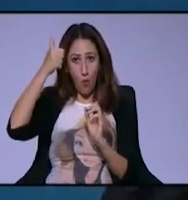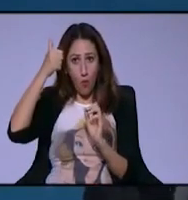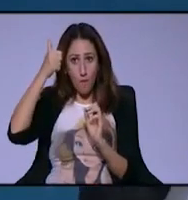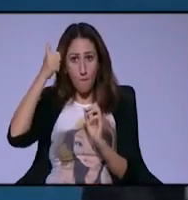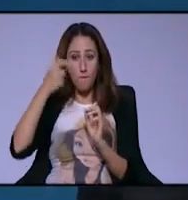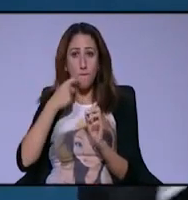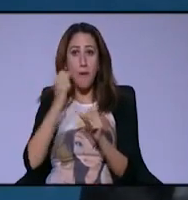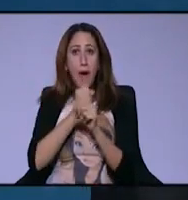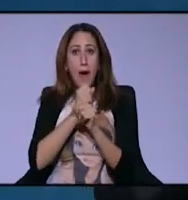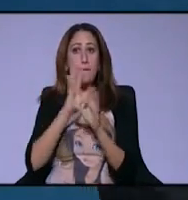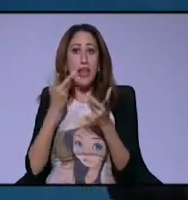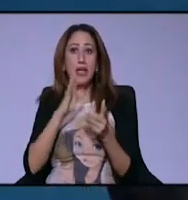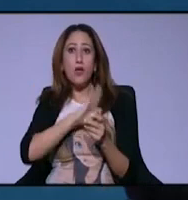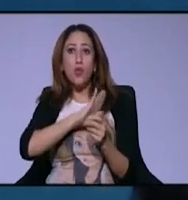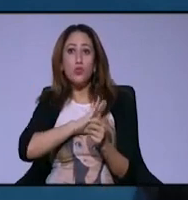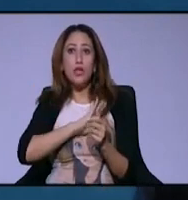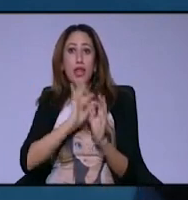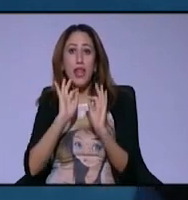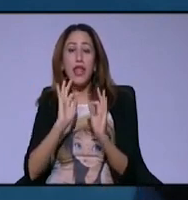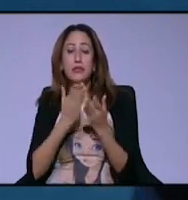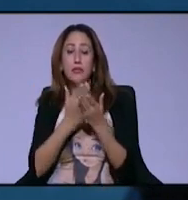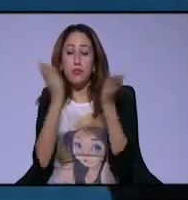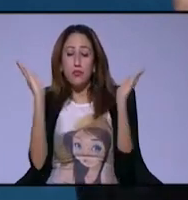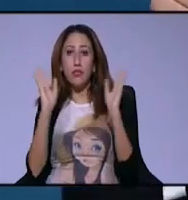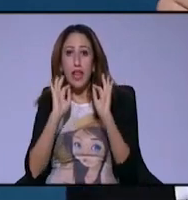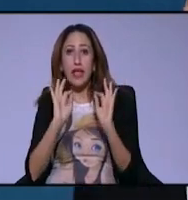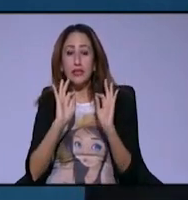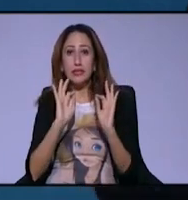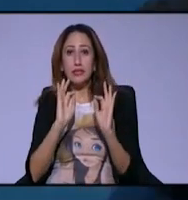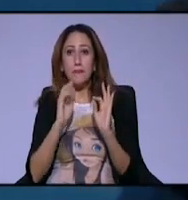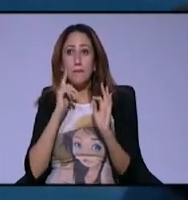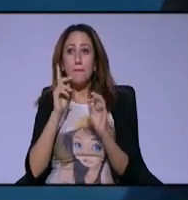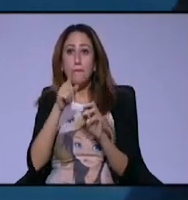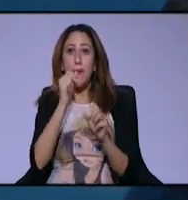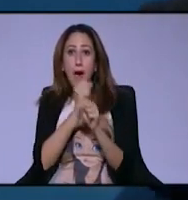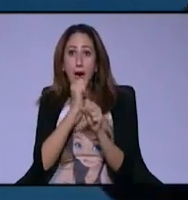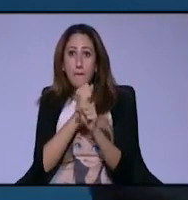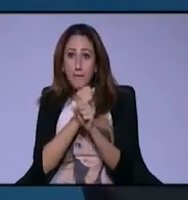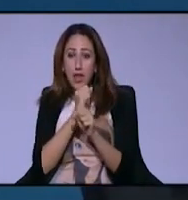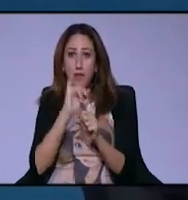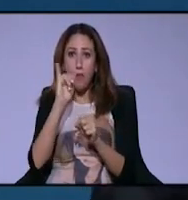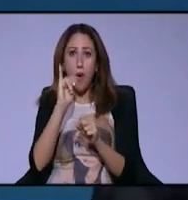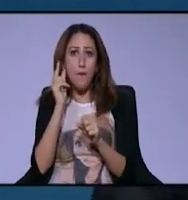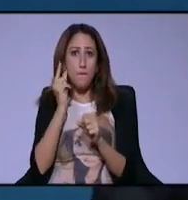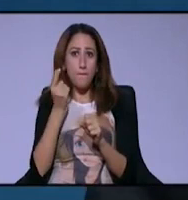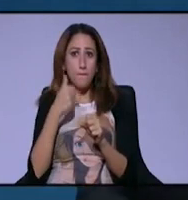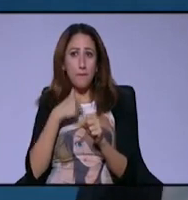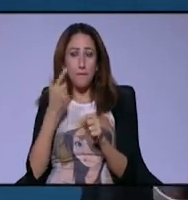القوات المسلحة ولما تقوم. إحنا محتاجين حضرتك عشرات الأعمال المشابهة، لأن القضايا والهموم اللي